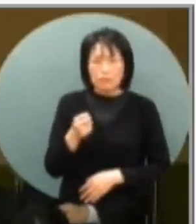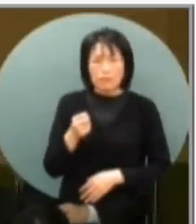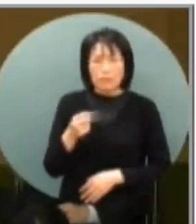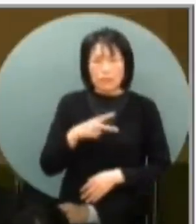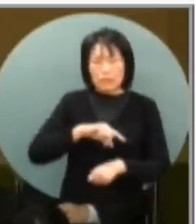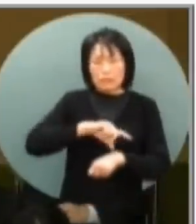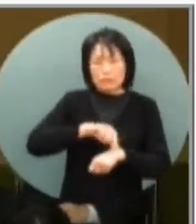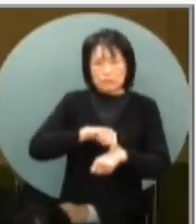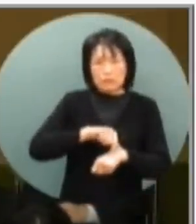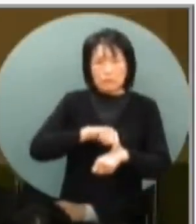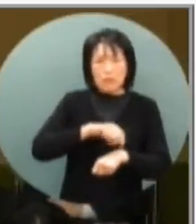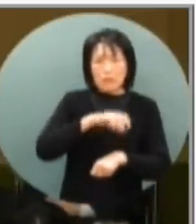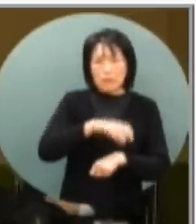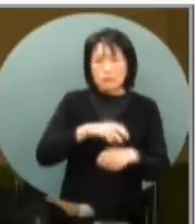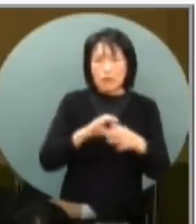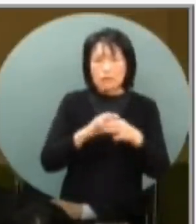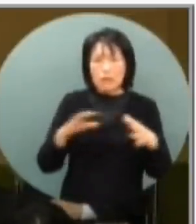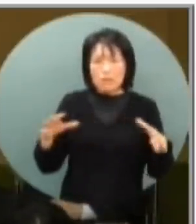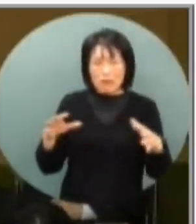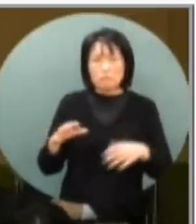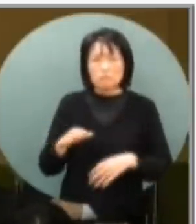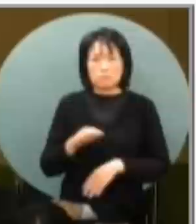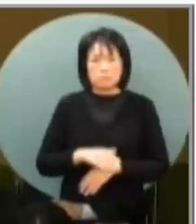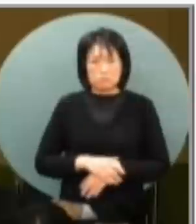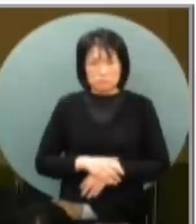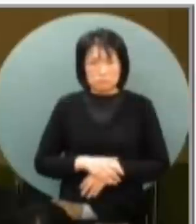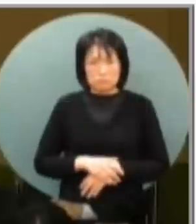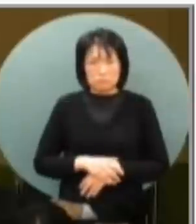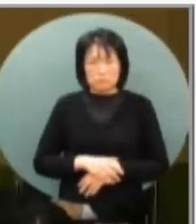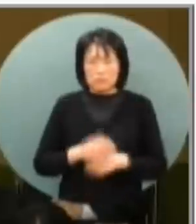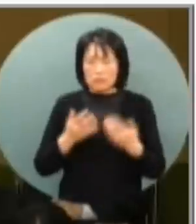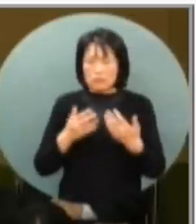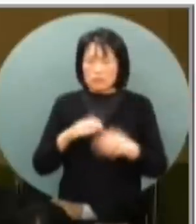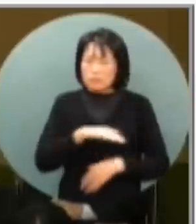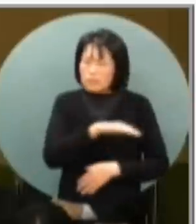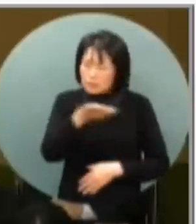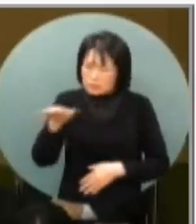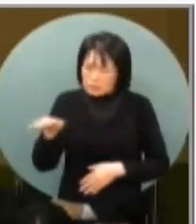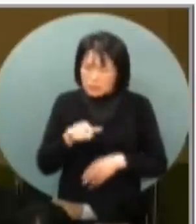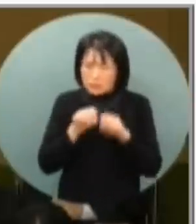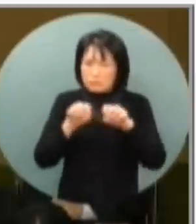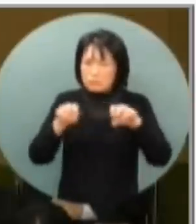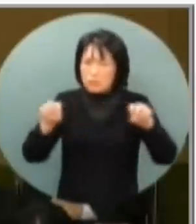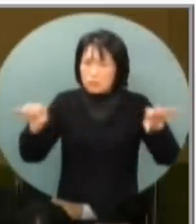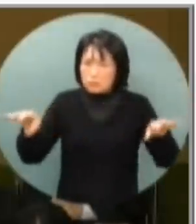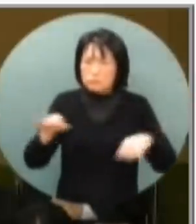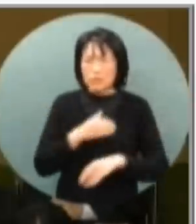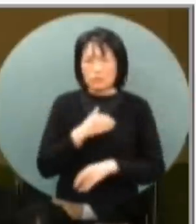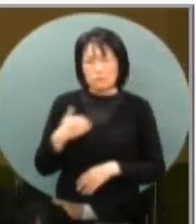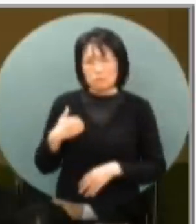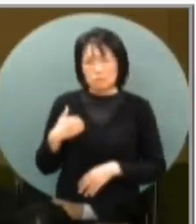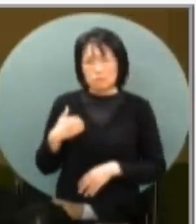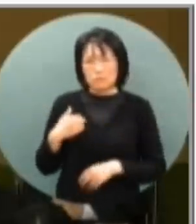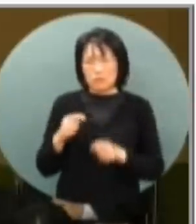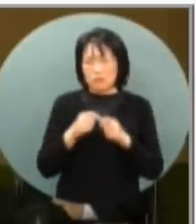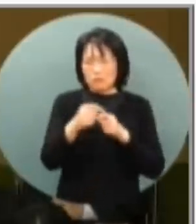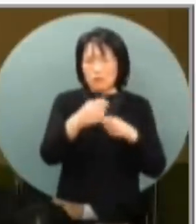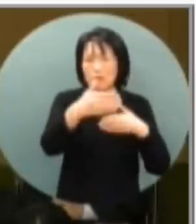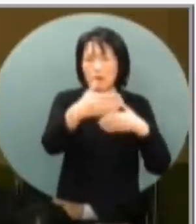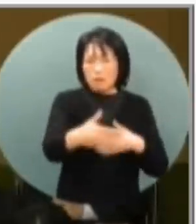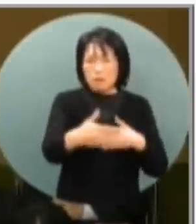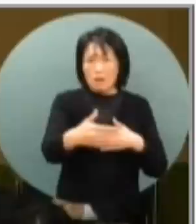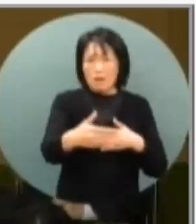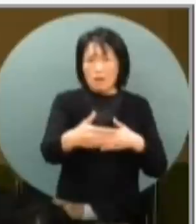縛られない容易性、そしてまたたくさんの人に一度に広めることができる拡散性、そしてまた長期にわたって一